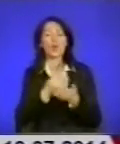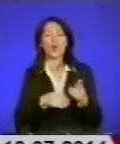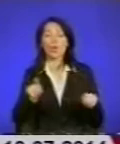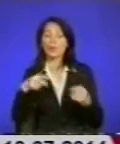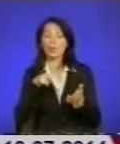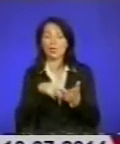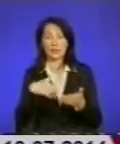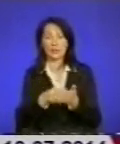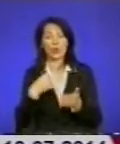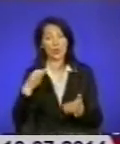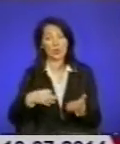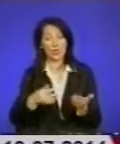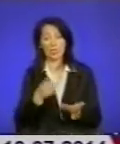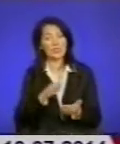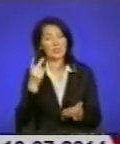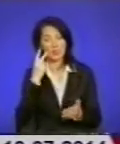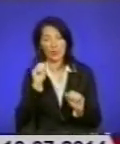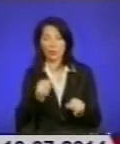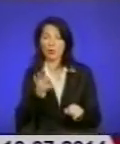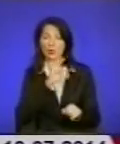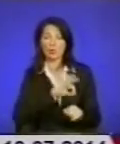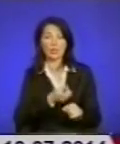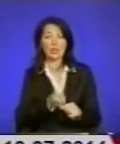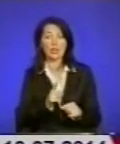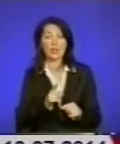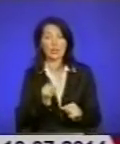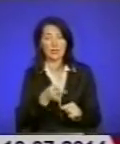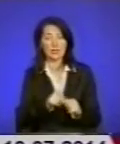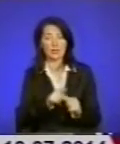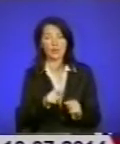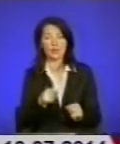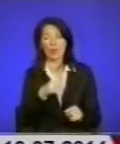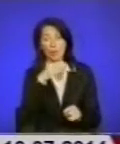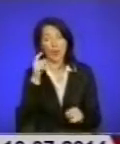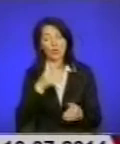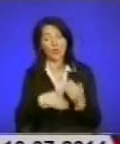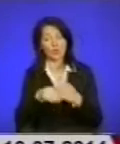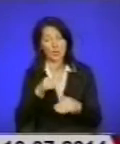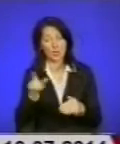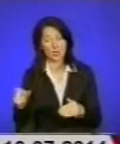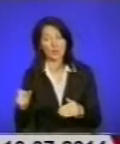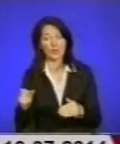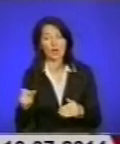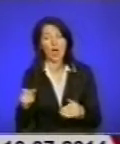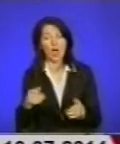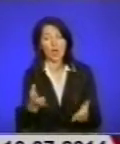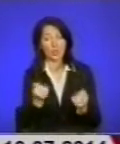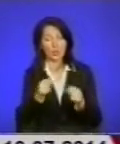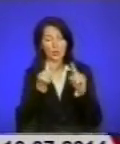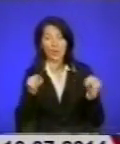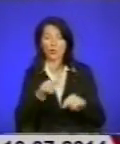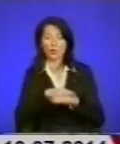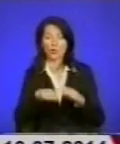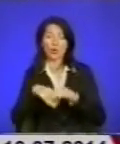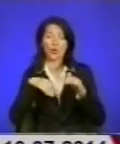сина. Однак не завжди може скористатися нею. Але чимало інвалідів, отримавши картку на руки, ховають її за сімома